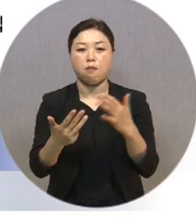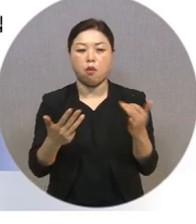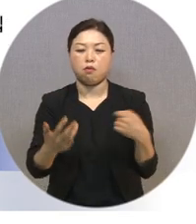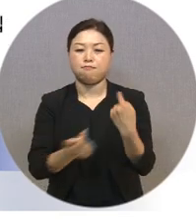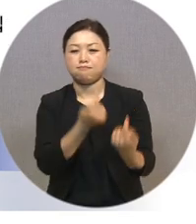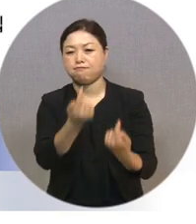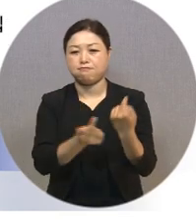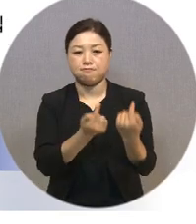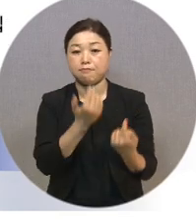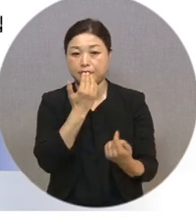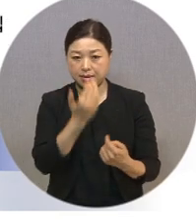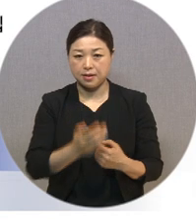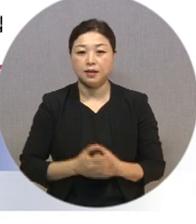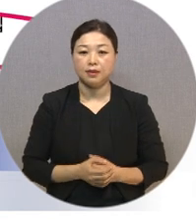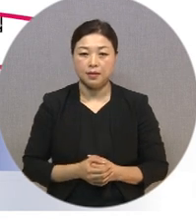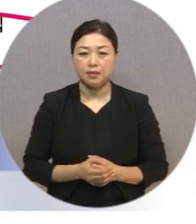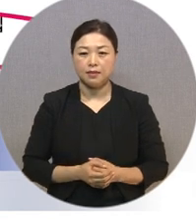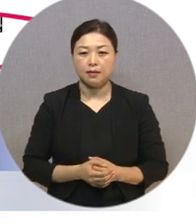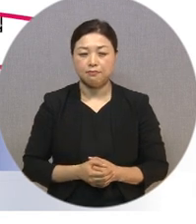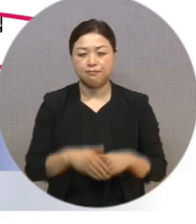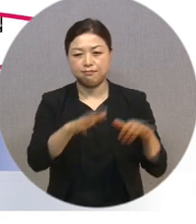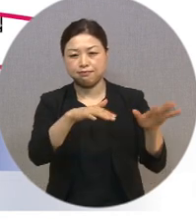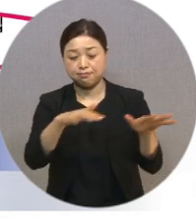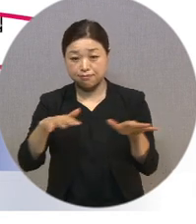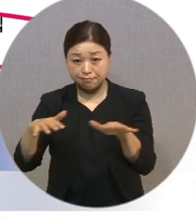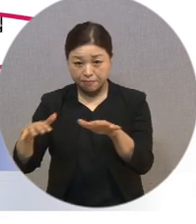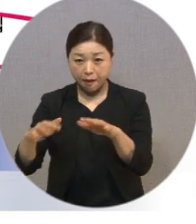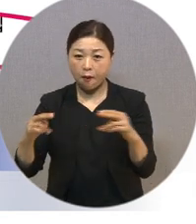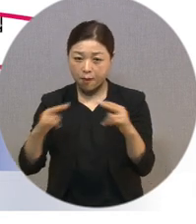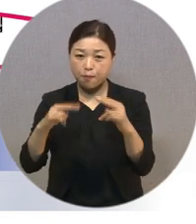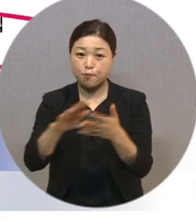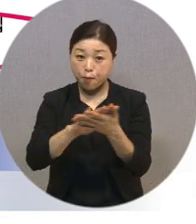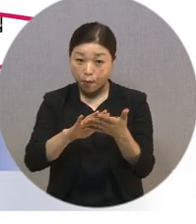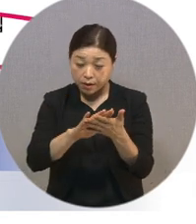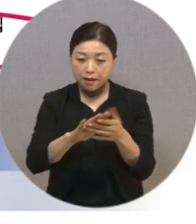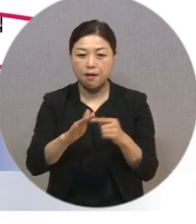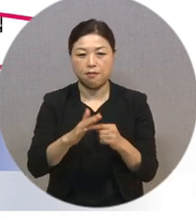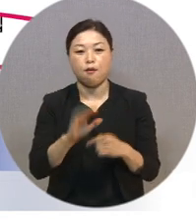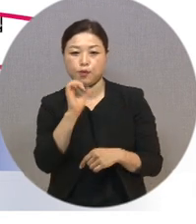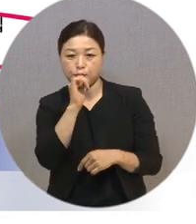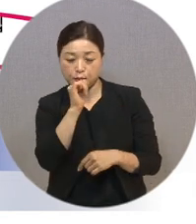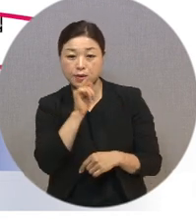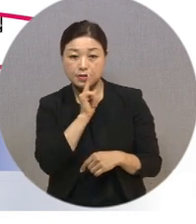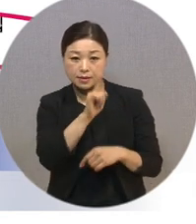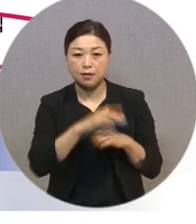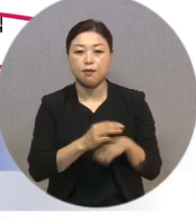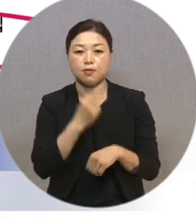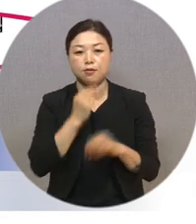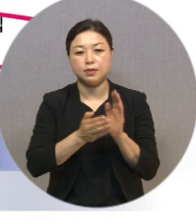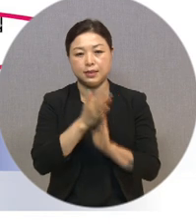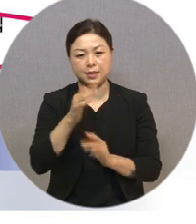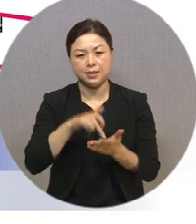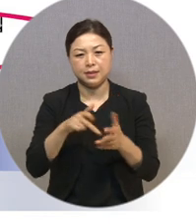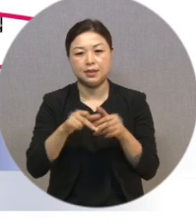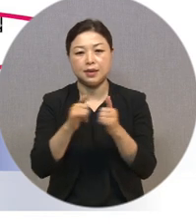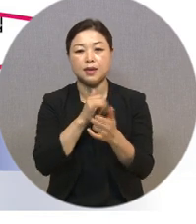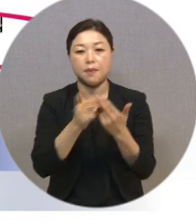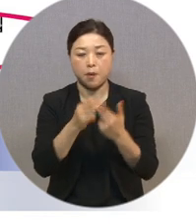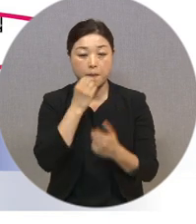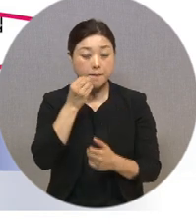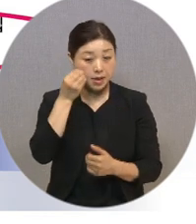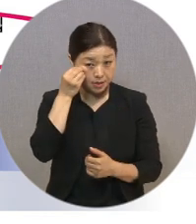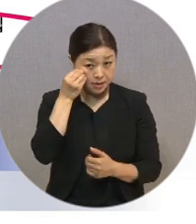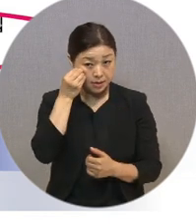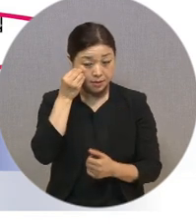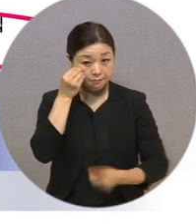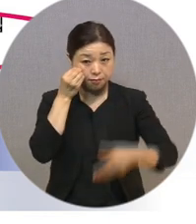이용 가능한 가운데 해변 캠프에 관한 자세한 안내와 접수는 서울시 지체장애 협회 홈페이지에서 확인할